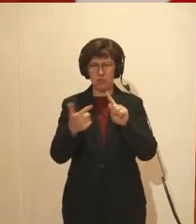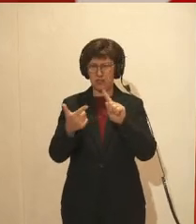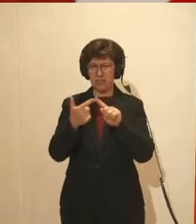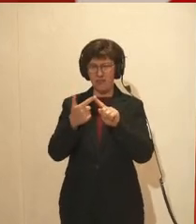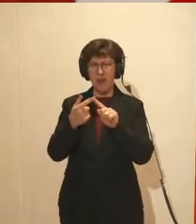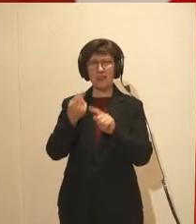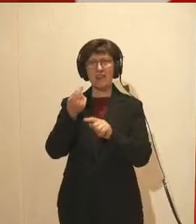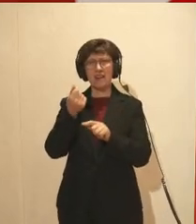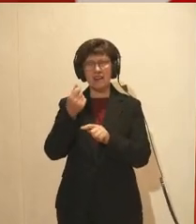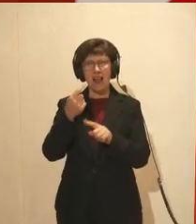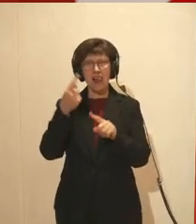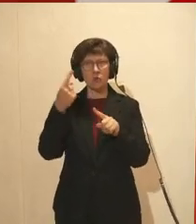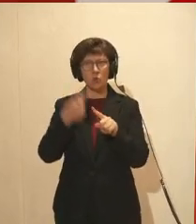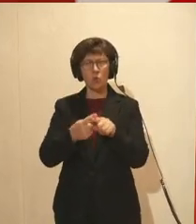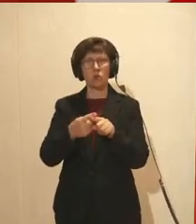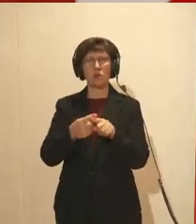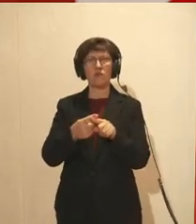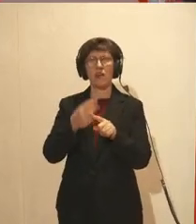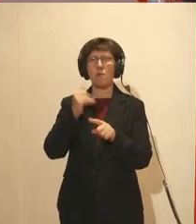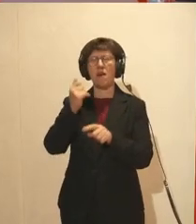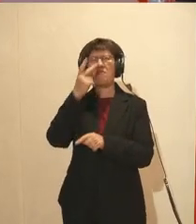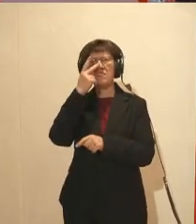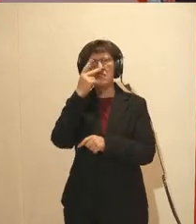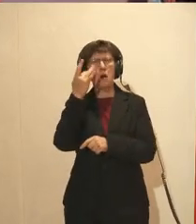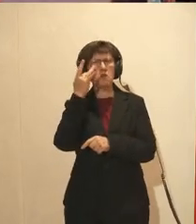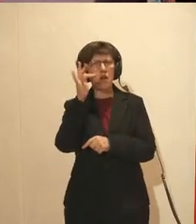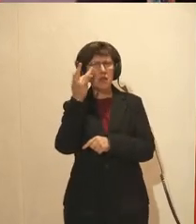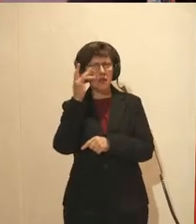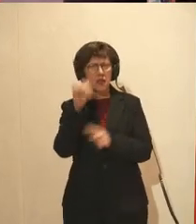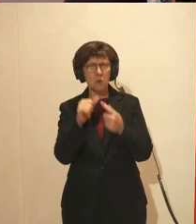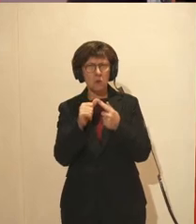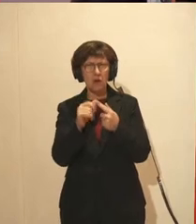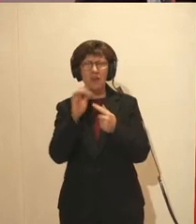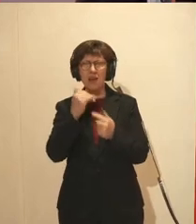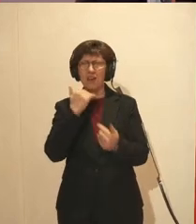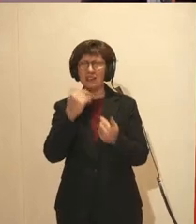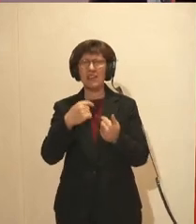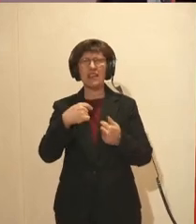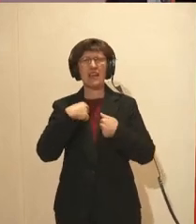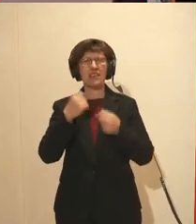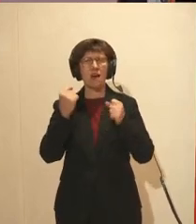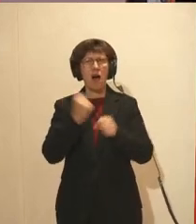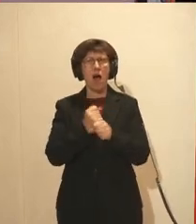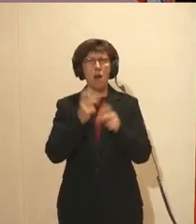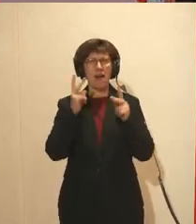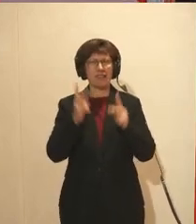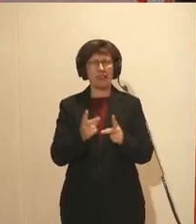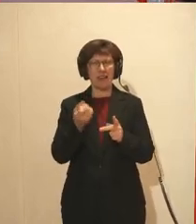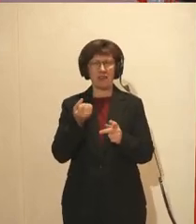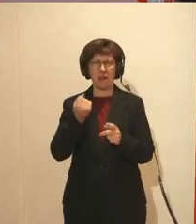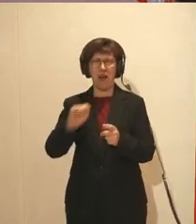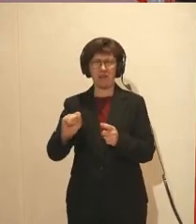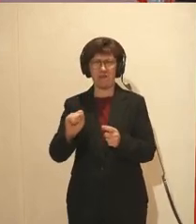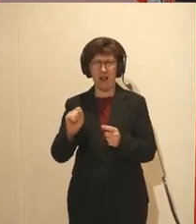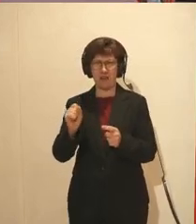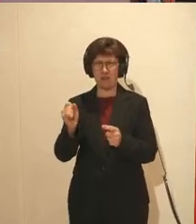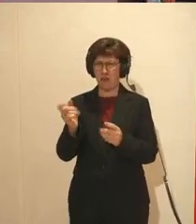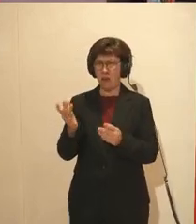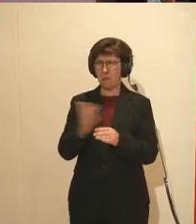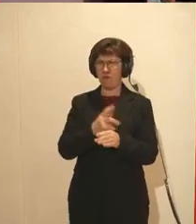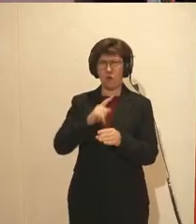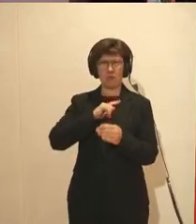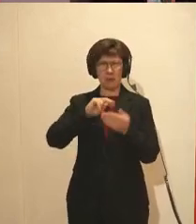zweiten um geld und weil sie fragen und aus vielleicht darf ich noch dass er zehn ich bin ja arbeits rechtsanwalt bevor ich politik gewesen bevor ich